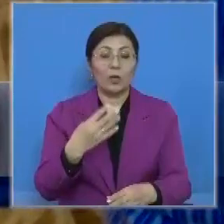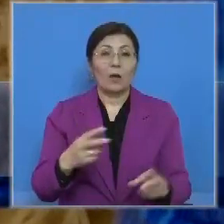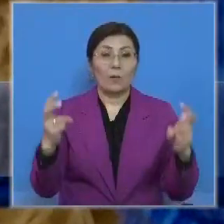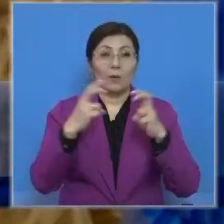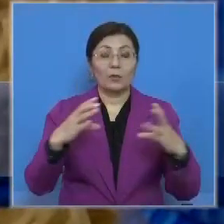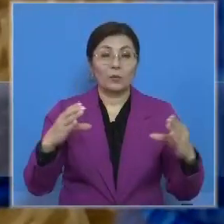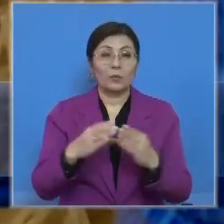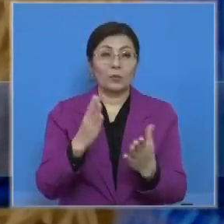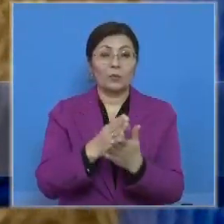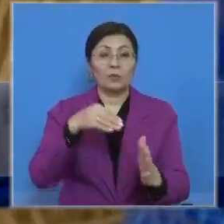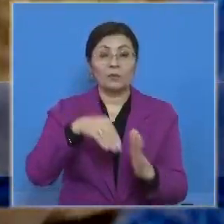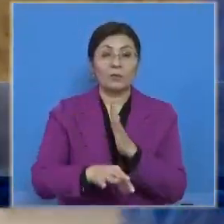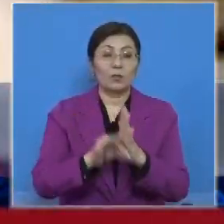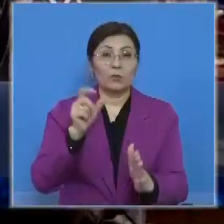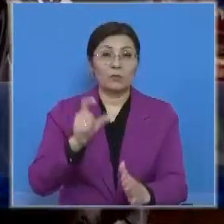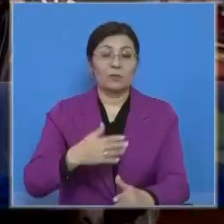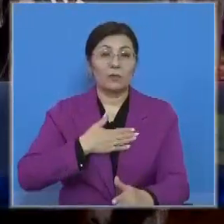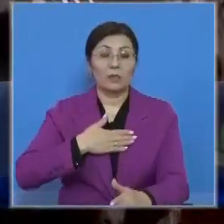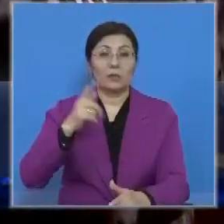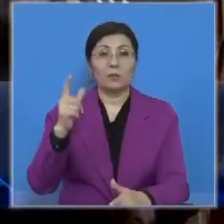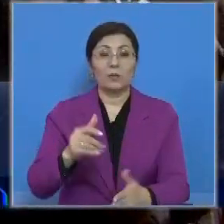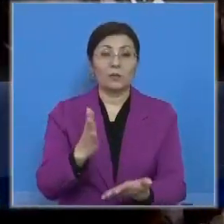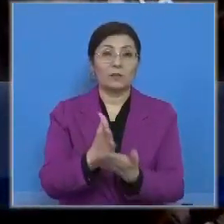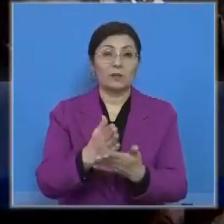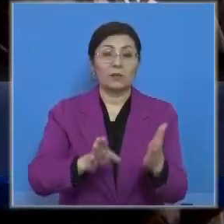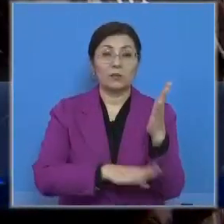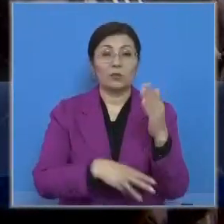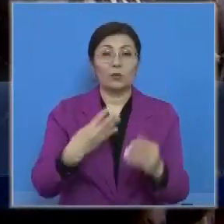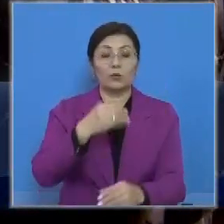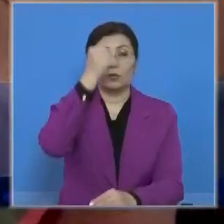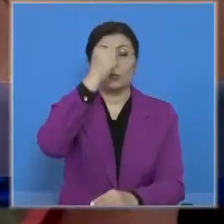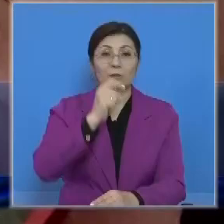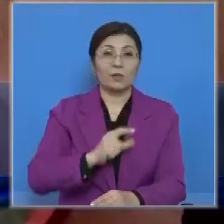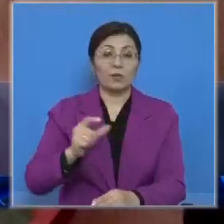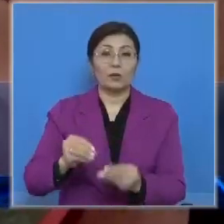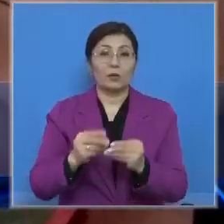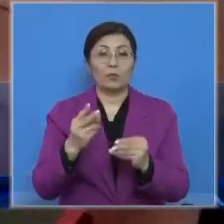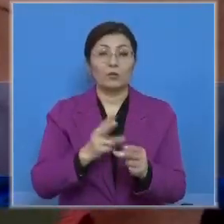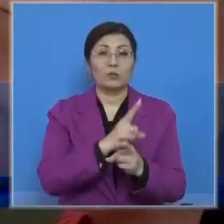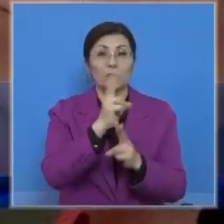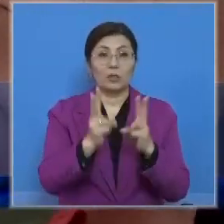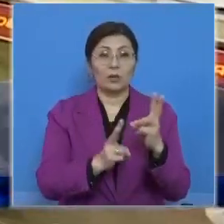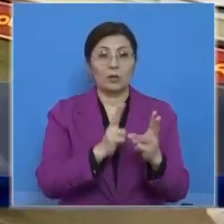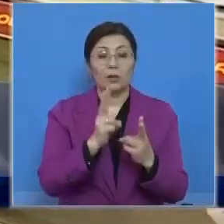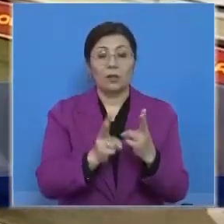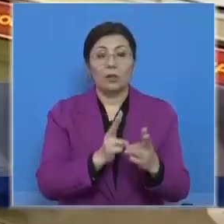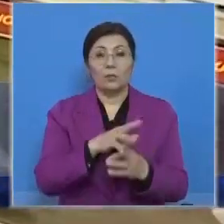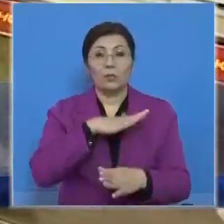құрылды. Құрамында депутаттар, қоғамдық кеңес мүшелері бар. Соңғы 4 айда тұрғындардан 13 шағым түсіп, тексере келе